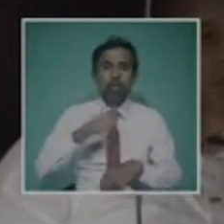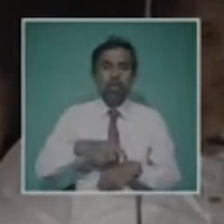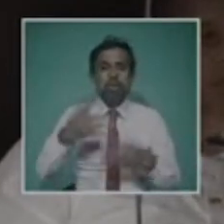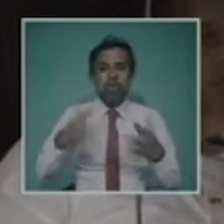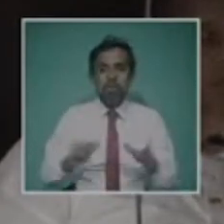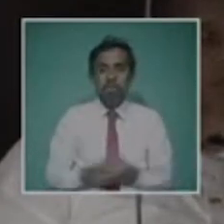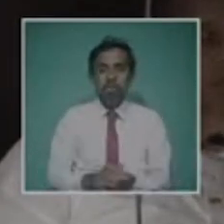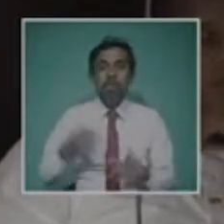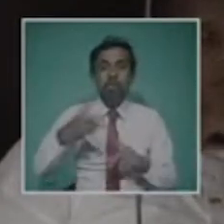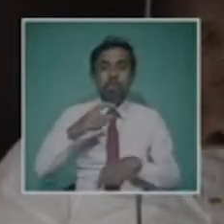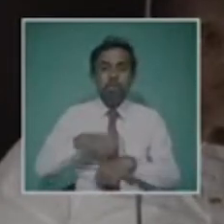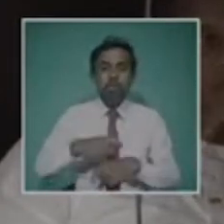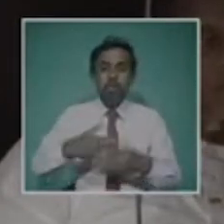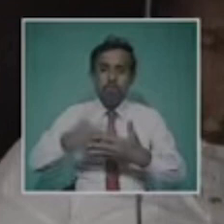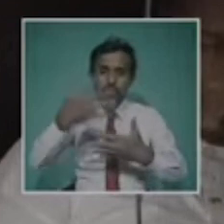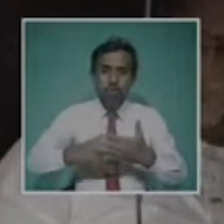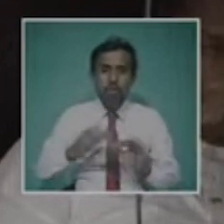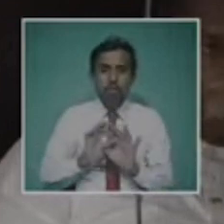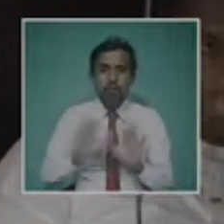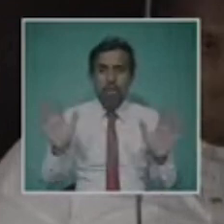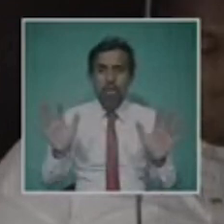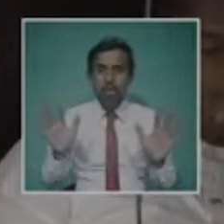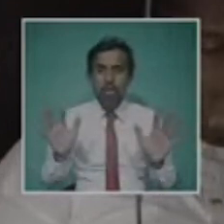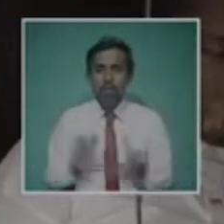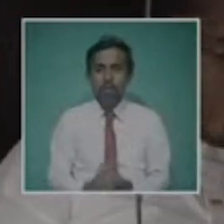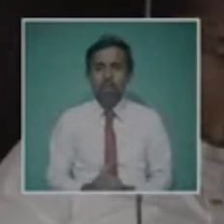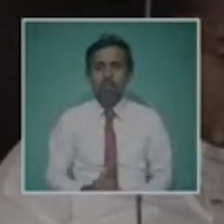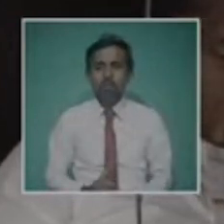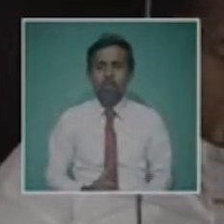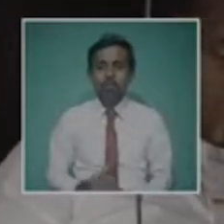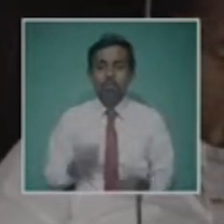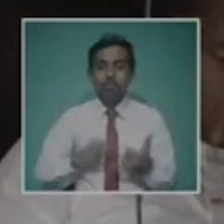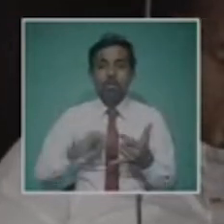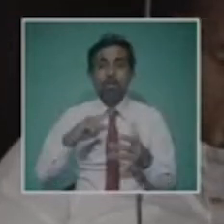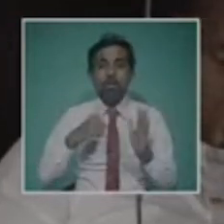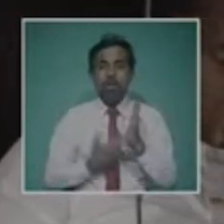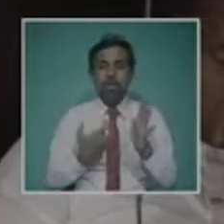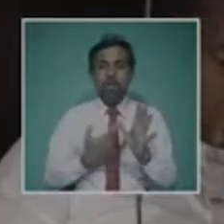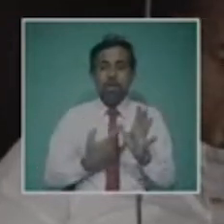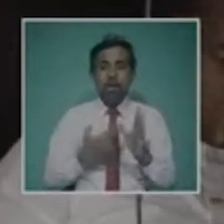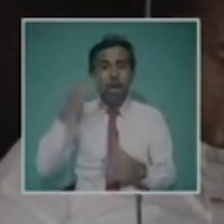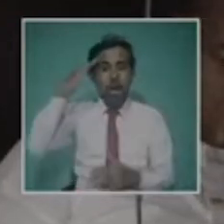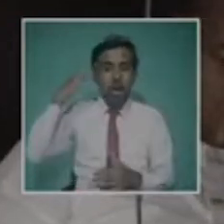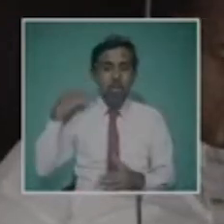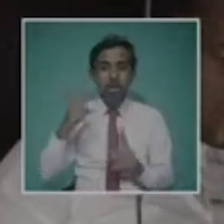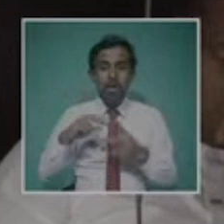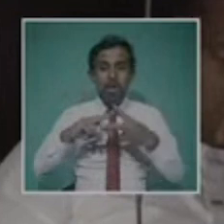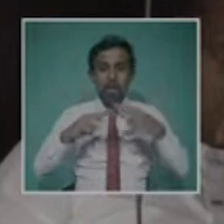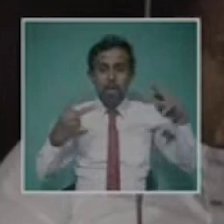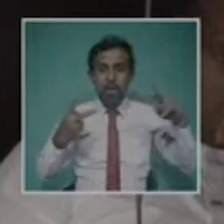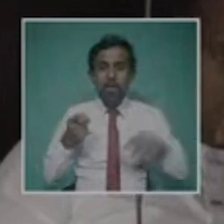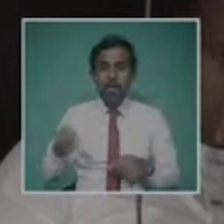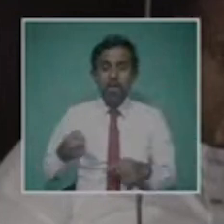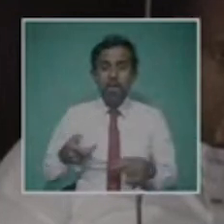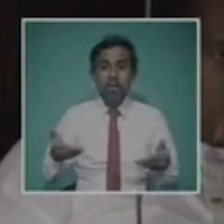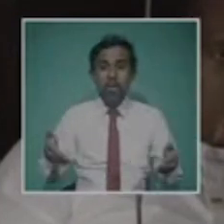දැන් තුන්වැනි පාර දැන් වාර්තාව නිකුත් වෙලා තියෙනවා. ගරු සභාපතිතුමනි, සාරා ජස්මින්ගේ මවගේ DNA එක එතන